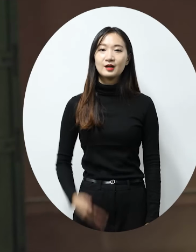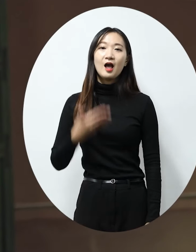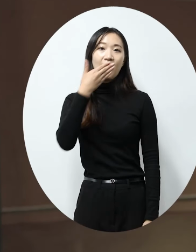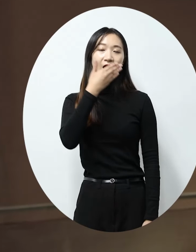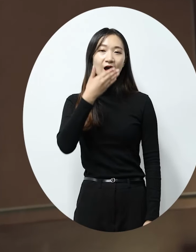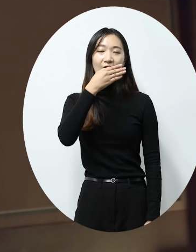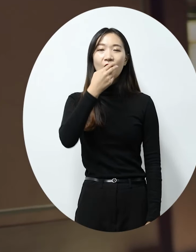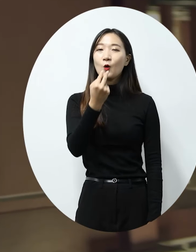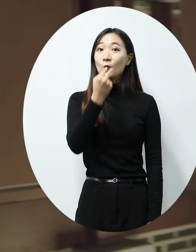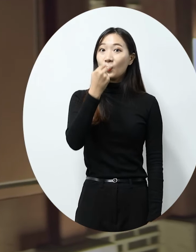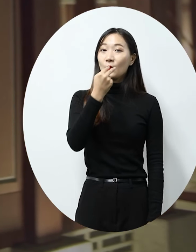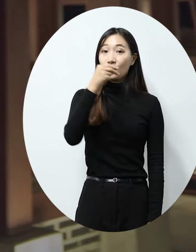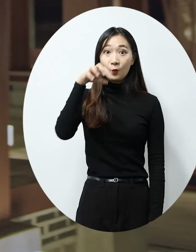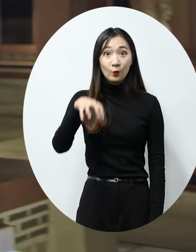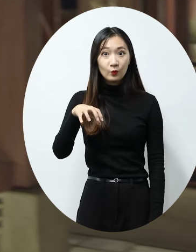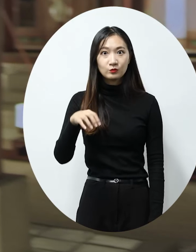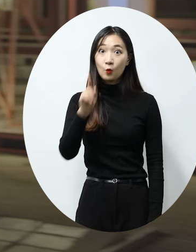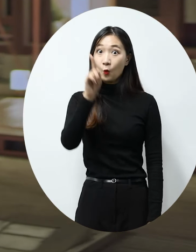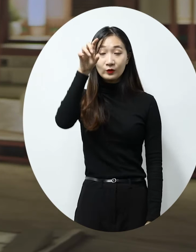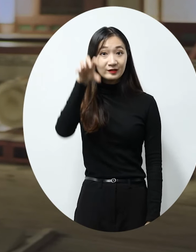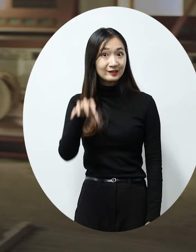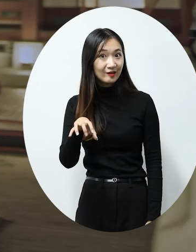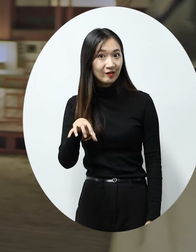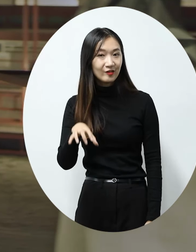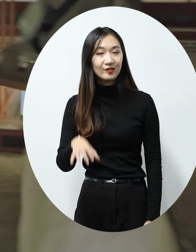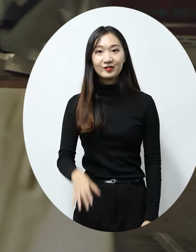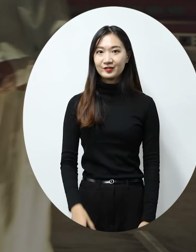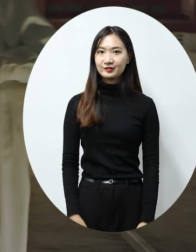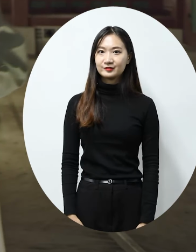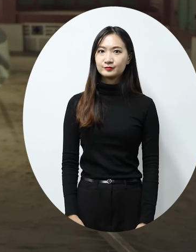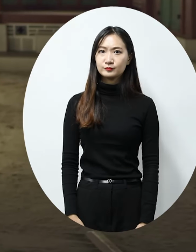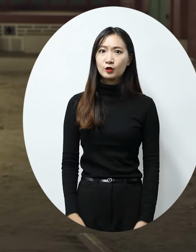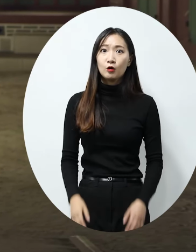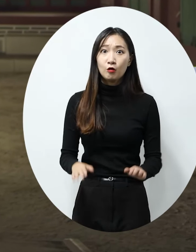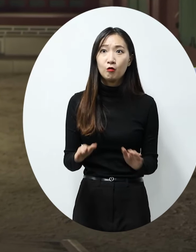달큰한 냄새가 풍겨오는 이곳 과연 어디일까요?